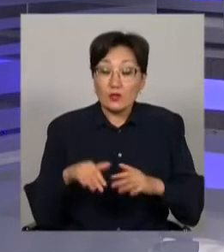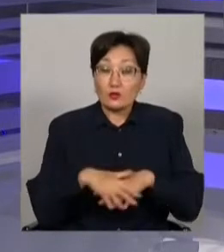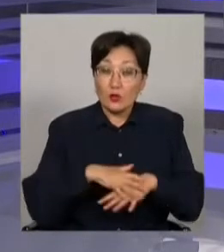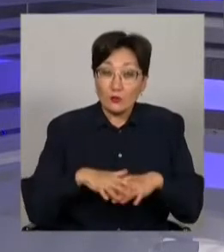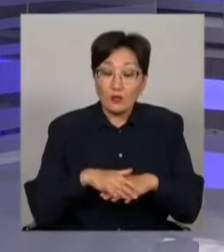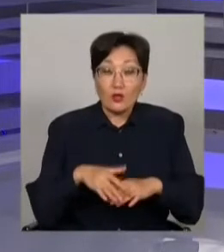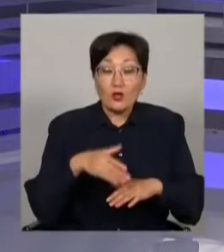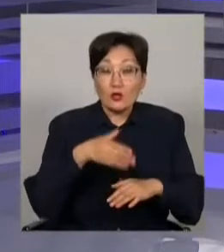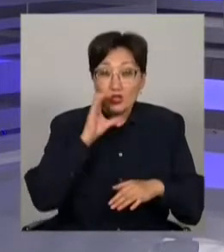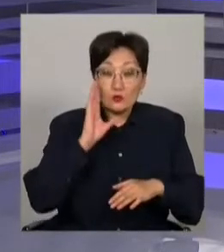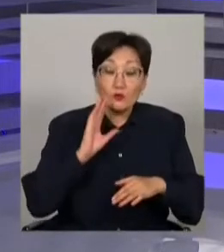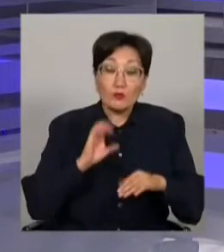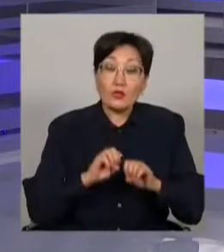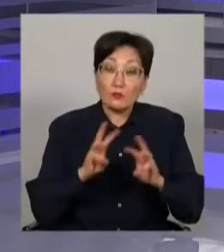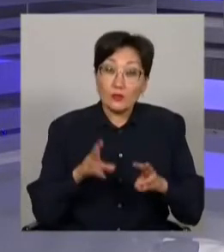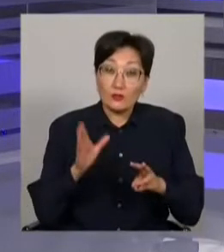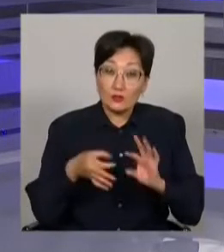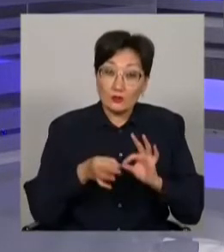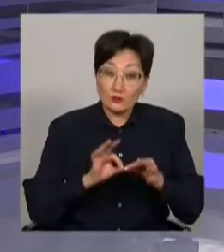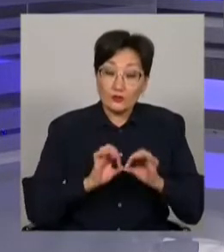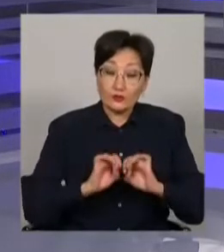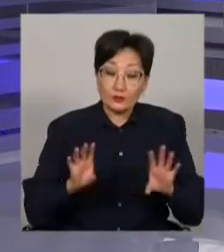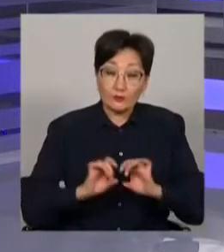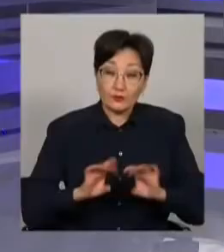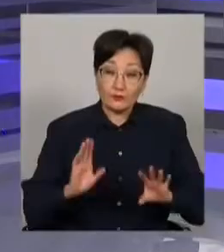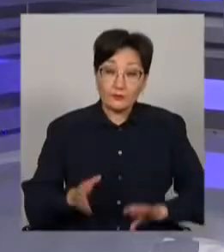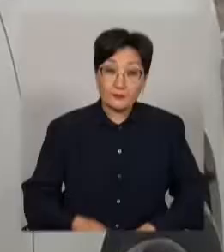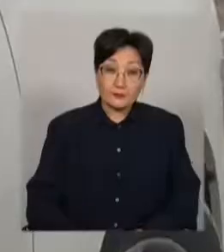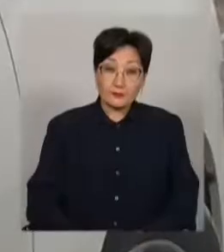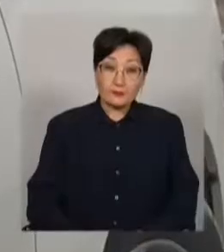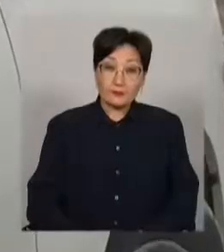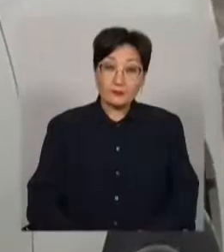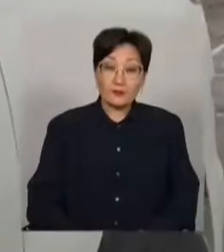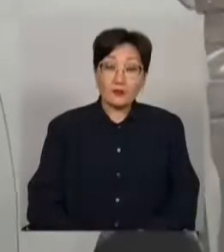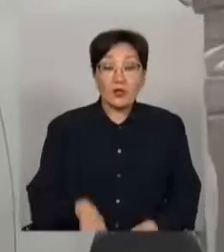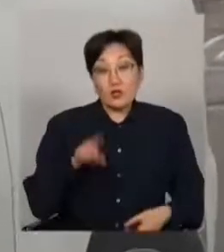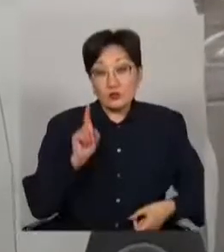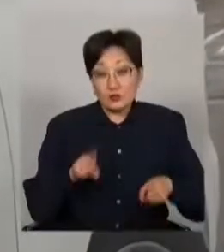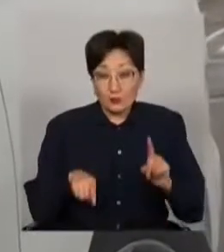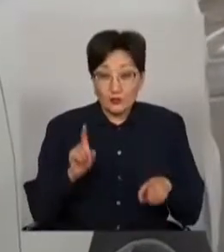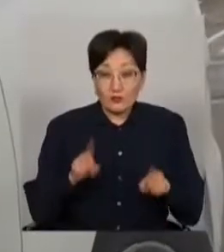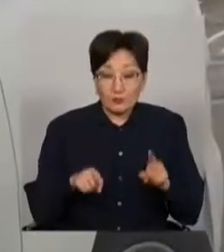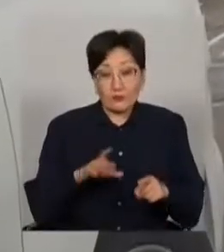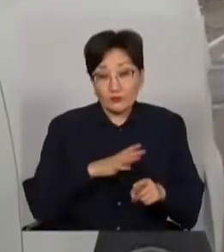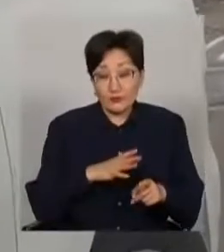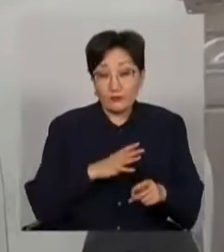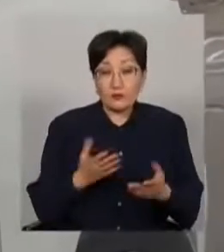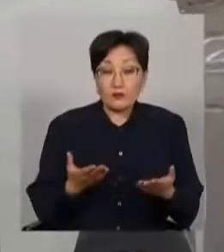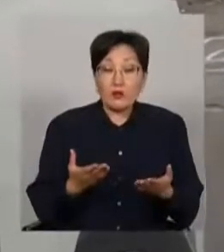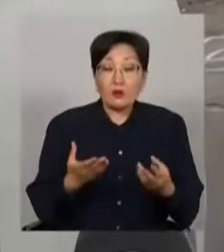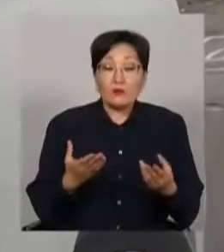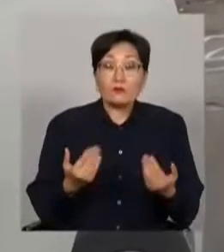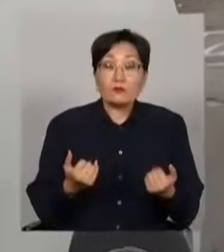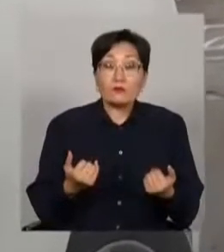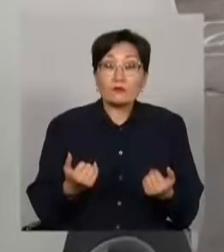көзімен қамтамасыз етілмек. Әріптесім Оразай Нұртайдың сюжеті. Қандай санды енді болады әйтпесе, бірақ та енді